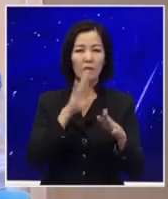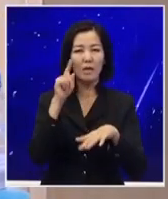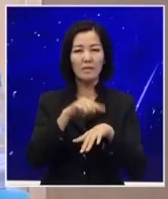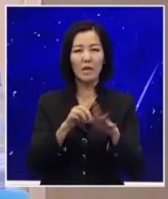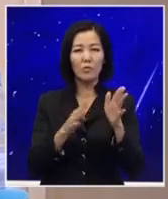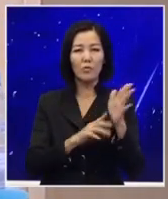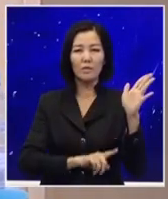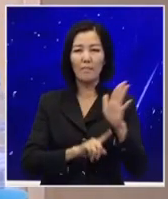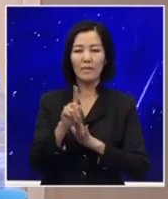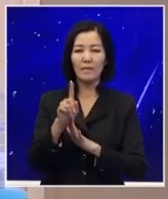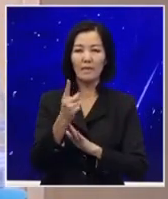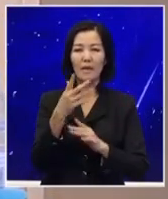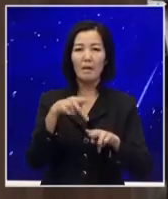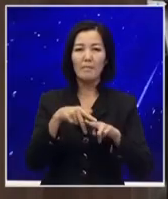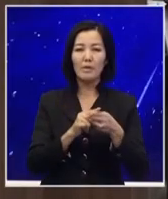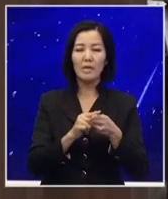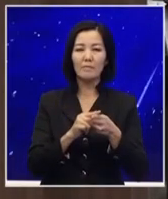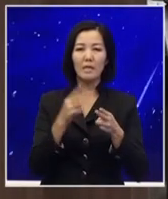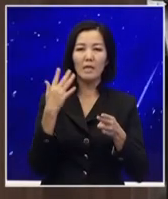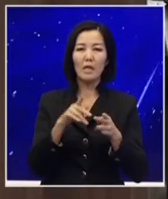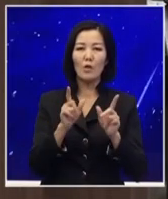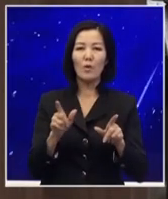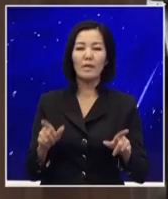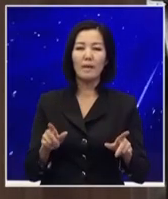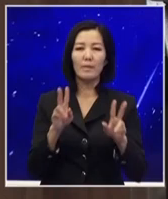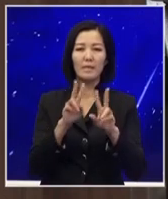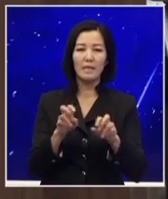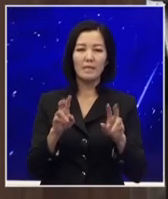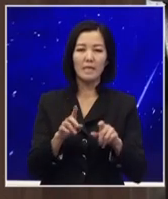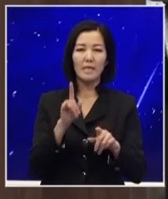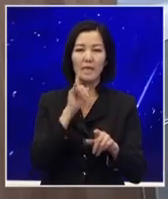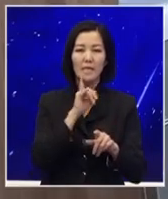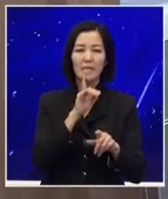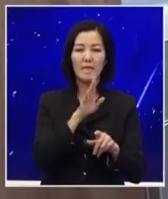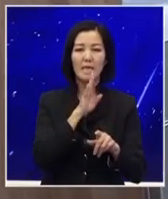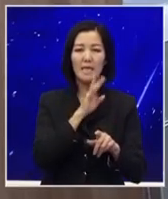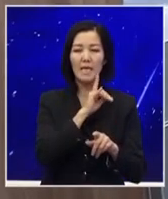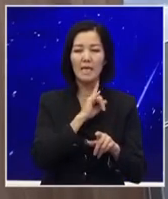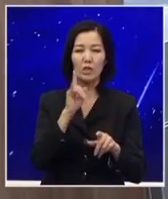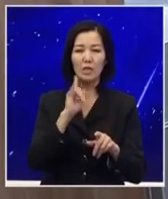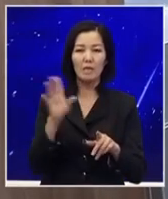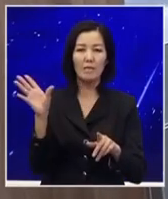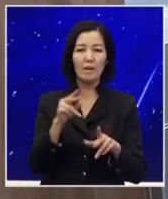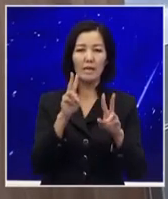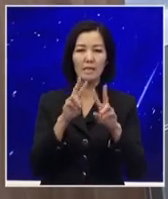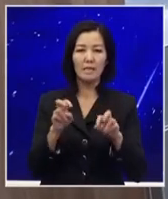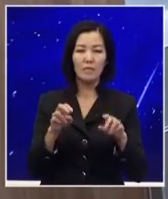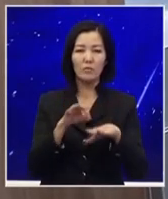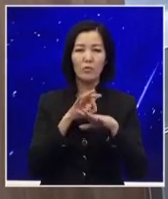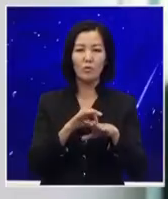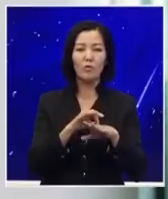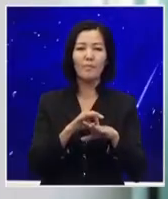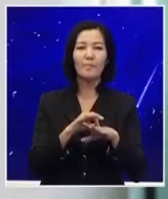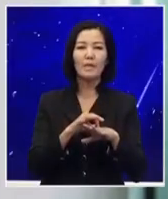басталды. Мамандар тек 1,5 сағатта 50 тұрғынды қабылдаған. Келген қыз келіншек маммография, ультрадыбыстық зерттеуден тексеруден өтіп,